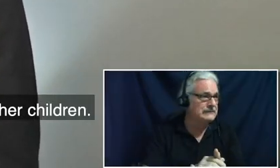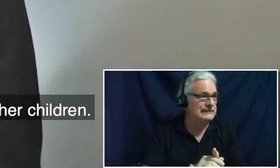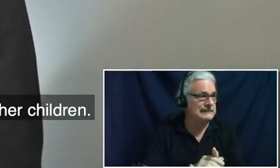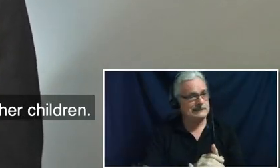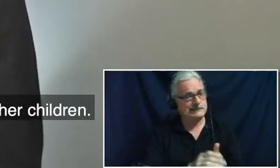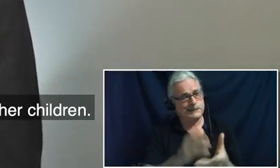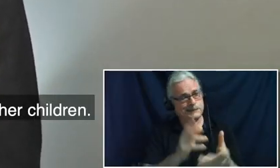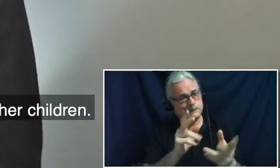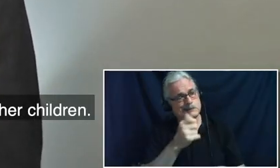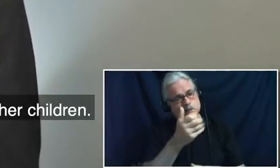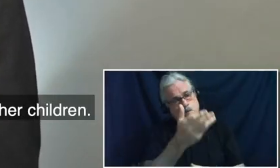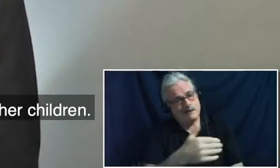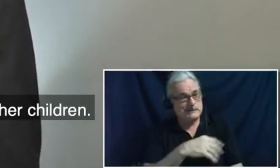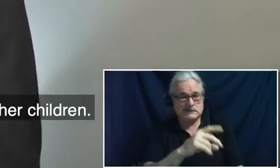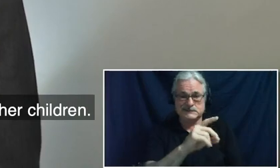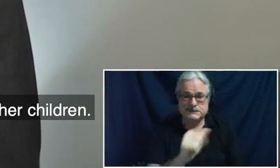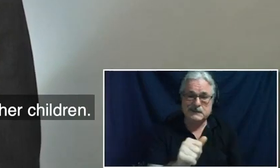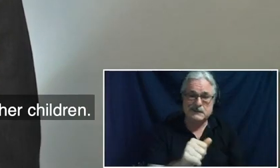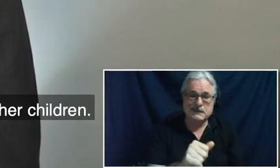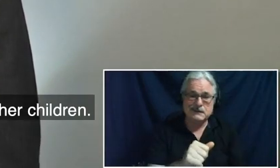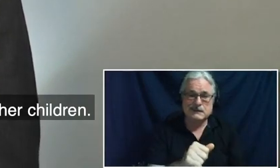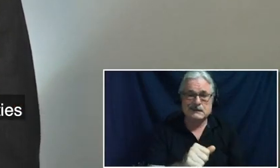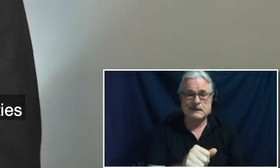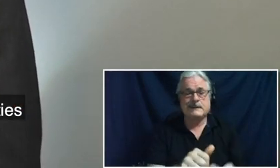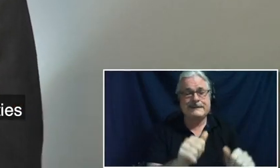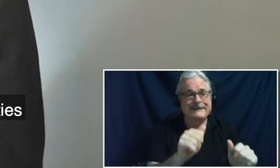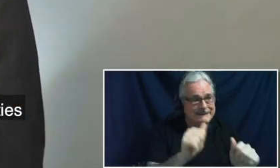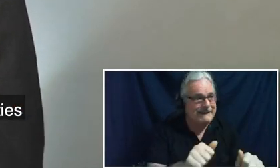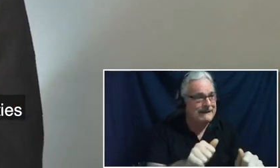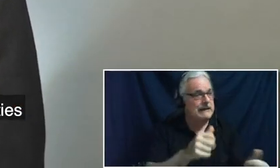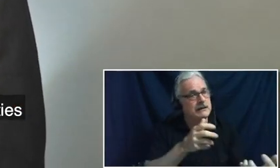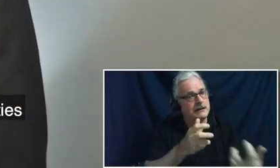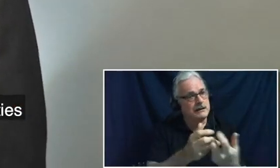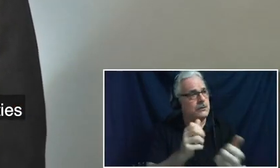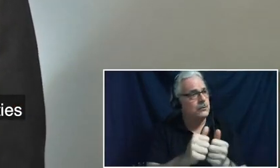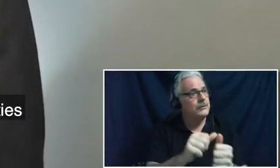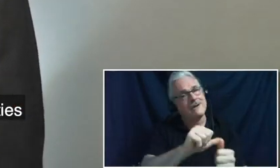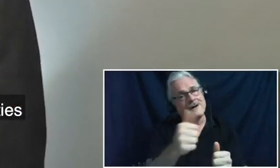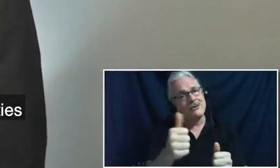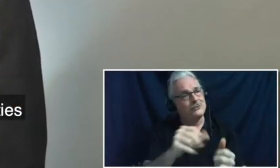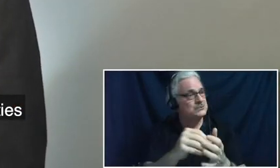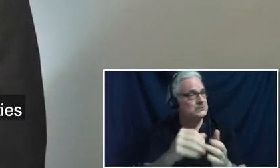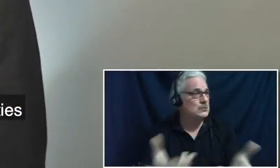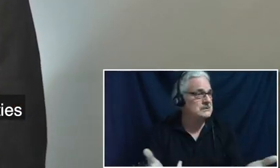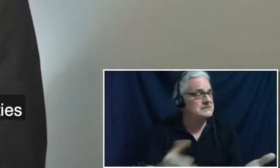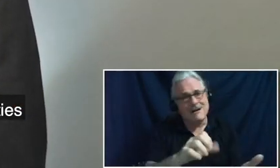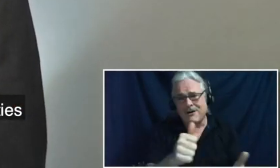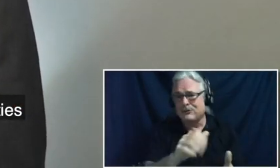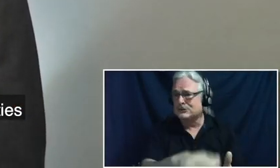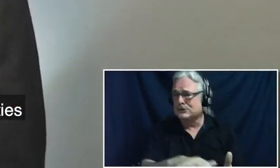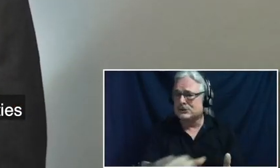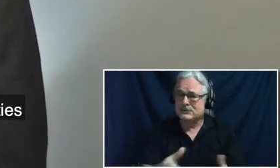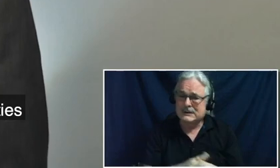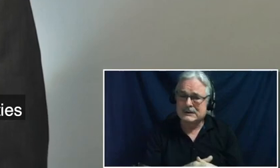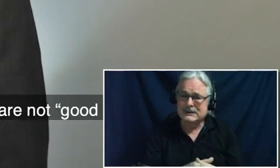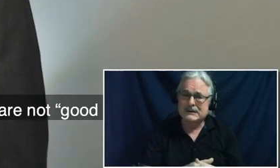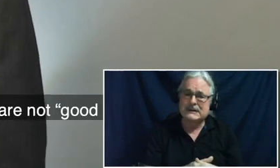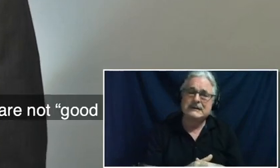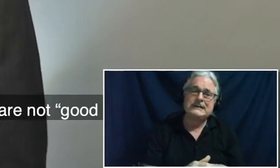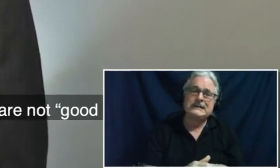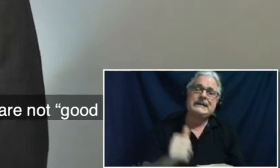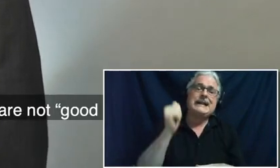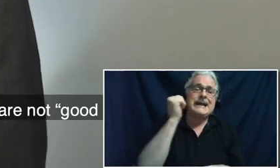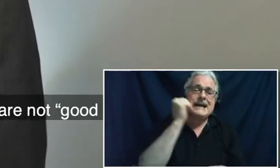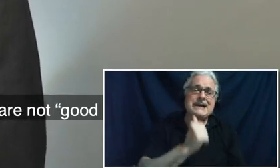enseignants parfois ne pensent pas que les enfants handicapés ont leur place dans les salles de classe aux côtés d'autres enfants. Chaque jour, des personnes qui ont